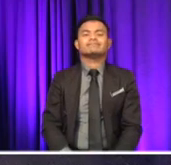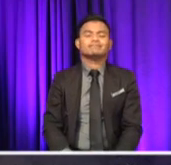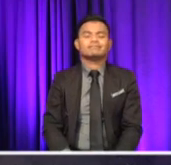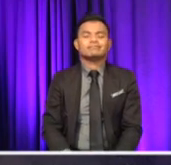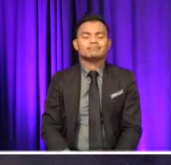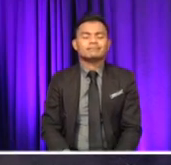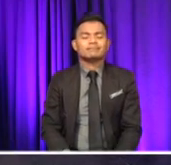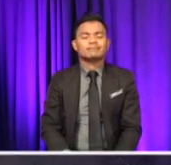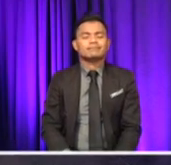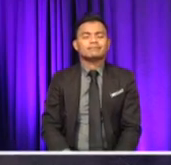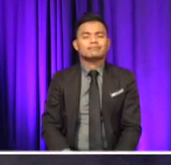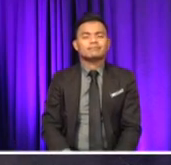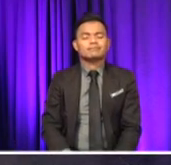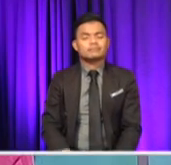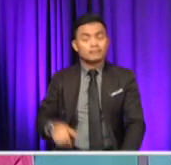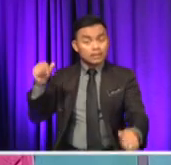Oke